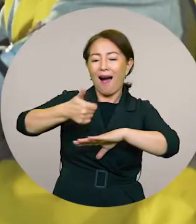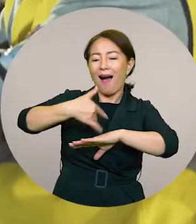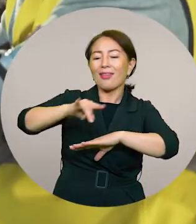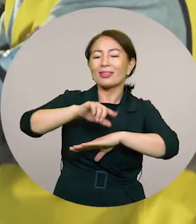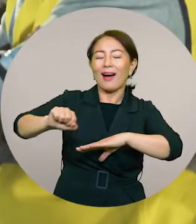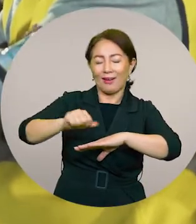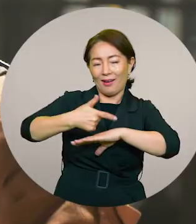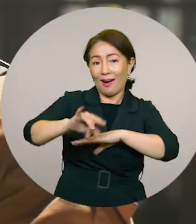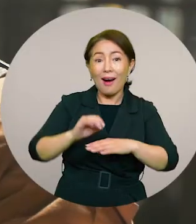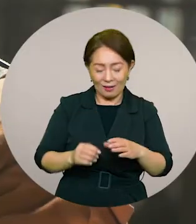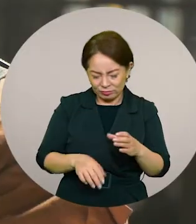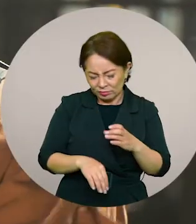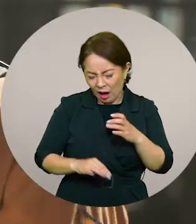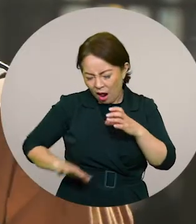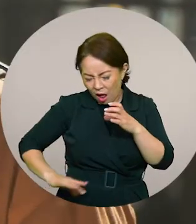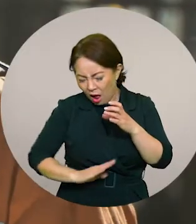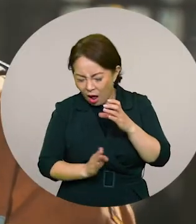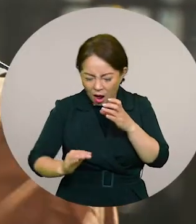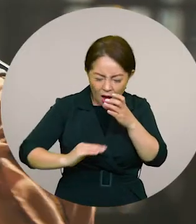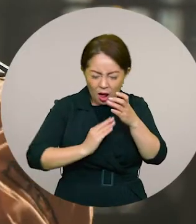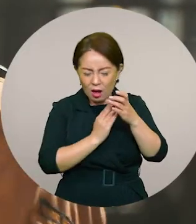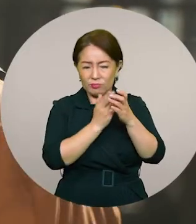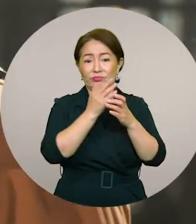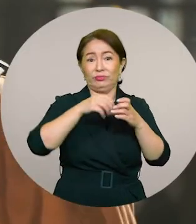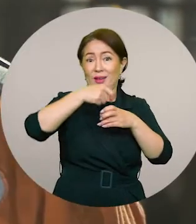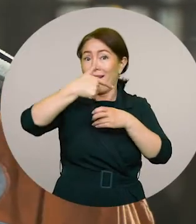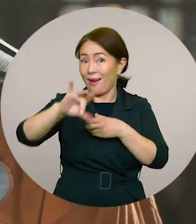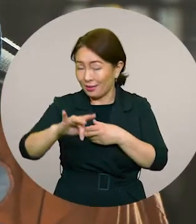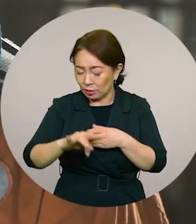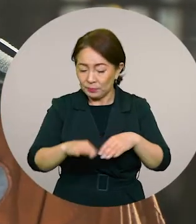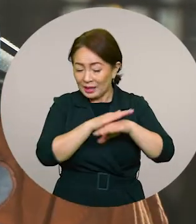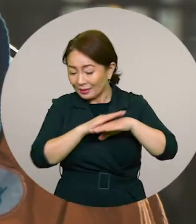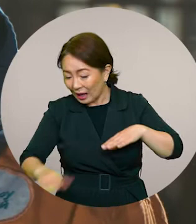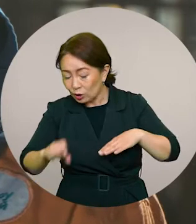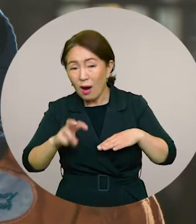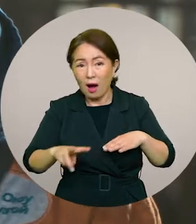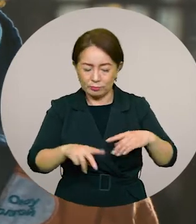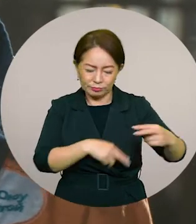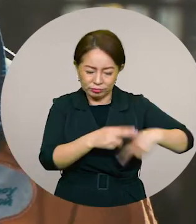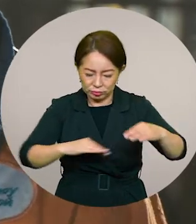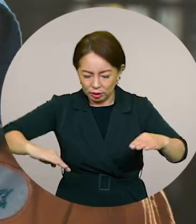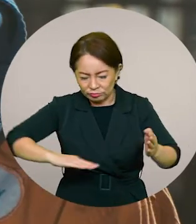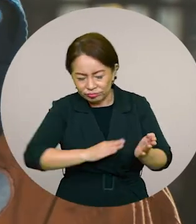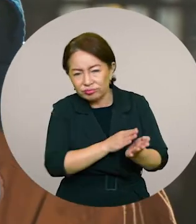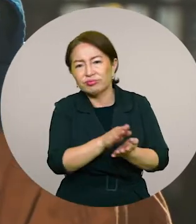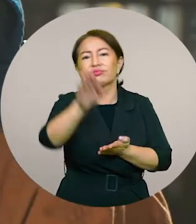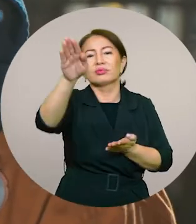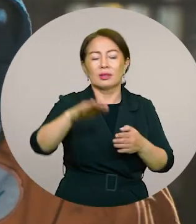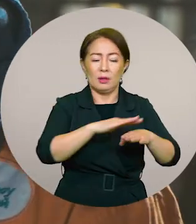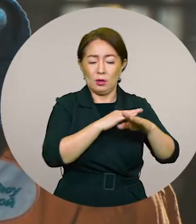одоо тэгээд налуу амны одоо туусан дамжуурга одоо ашиглалтанд орох юм бол эндээс шууд налуу